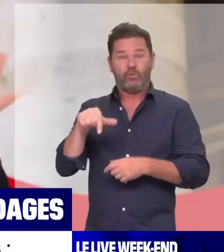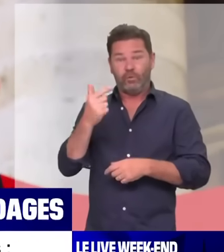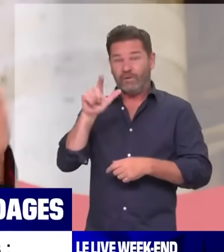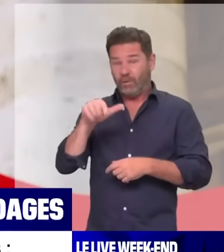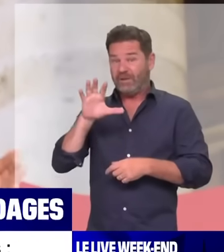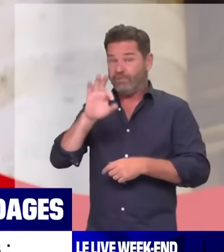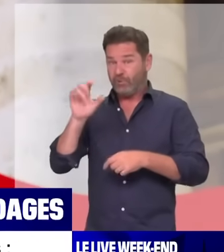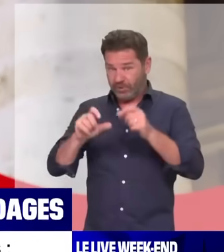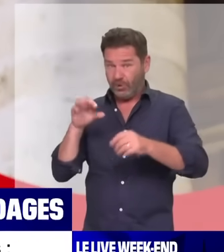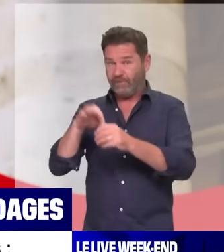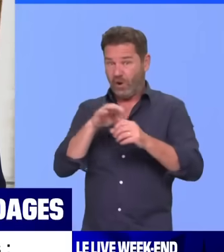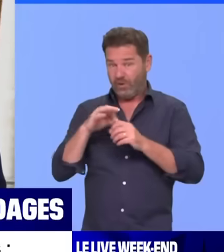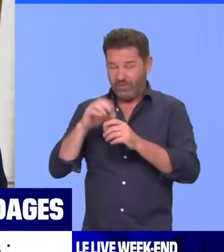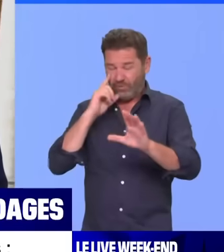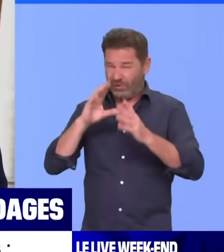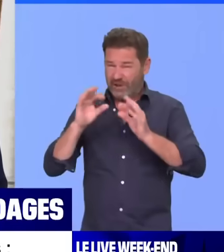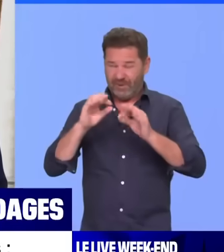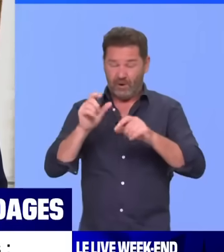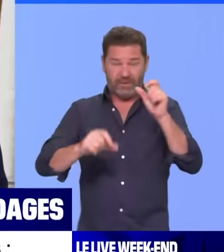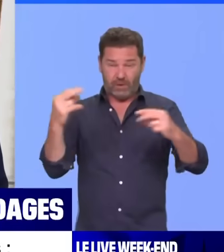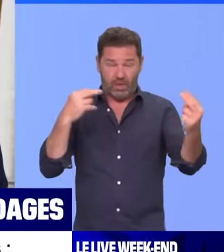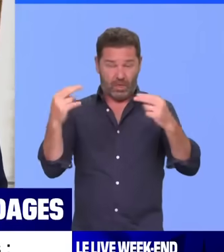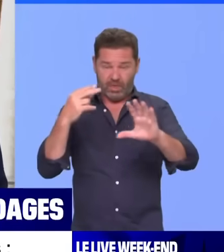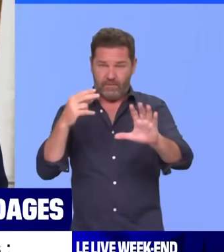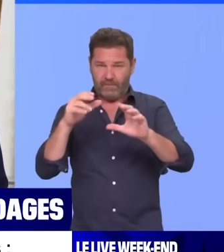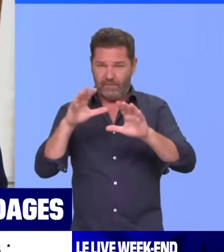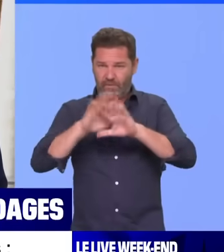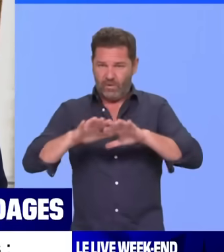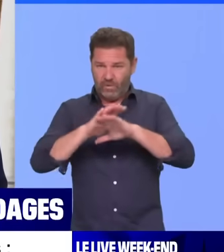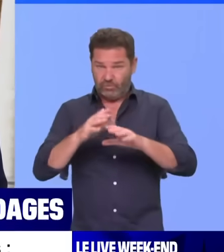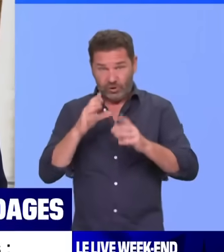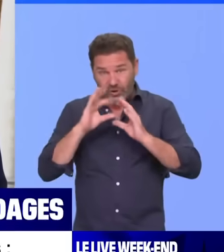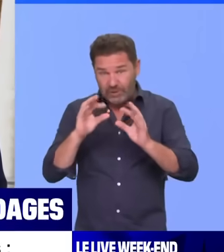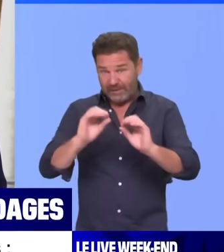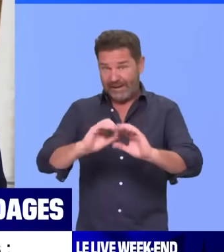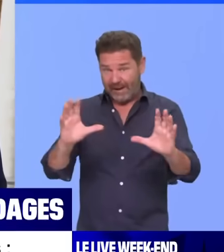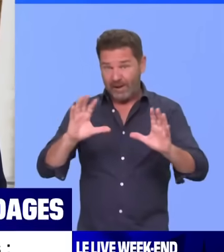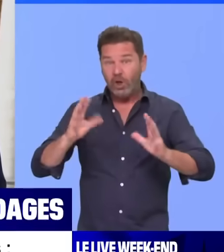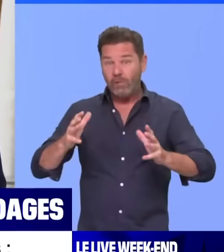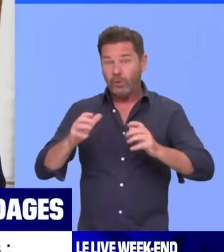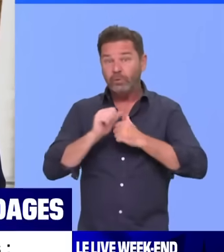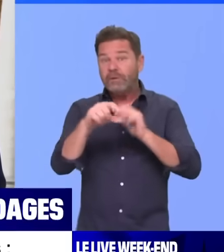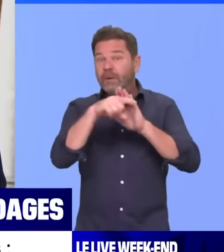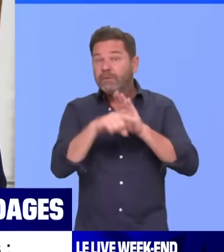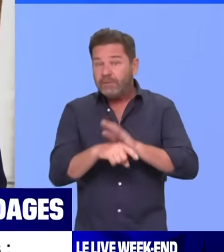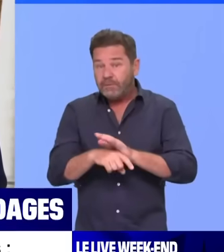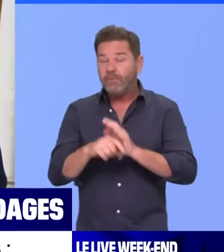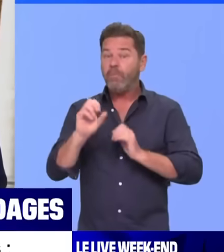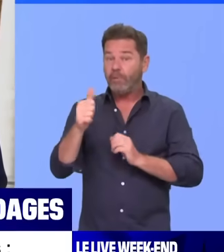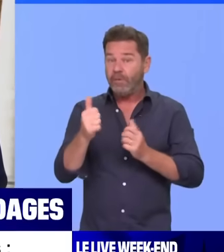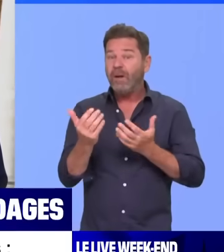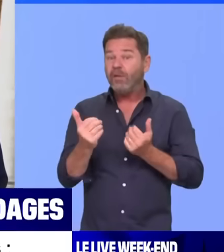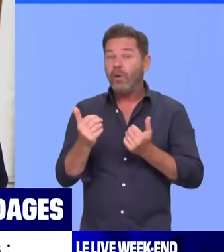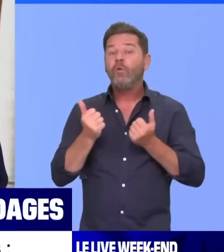que comme on passe une élection à une autre avec un donc je je vous le dis à du mois on va attendre de voir le nombre de